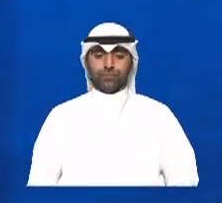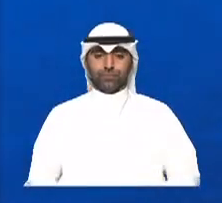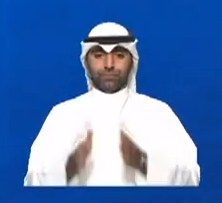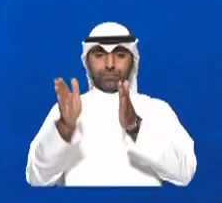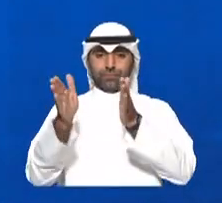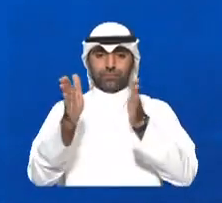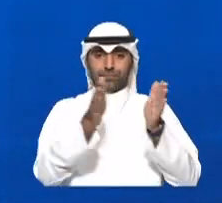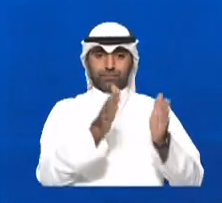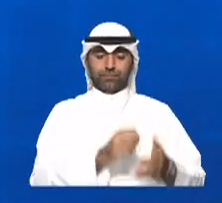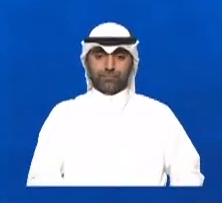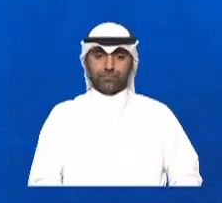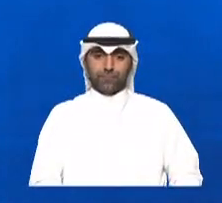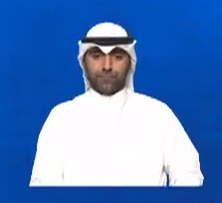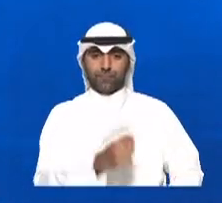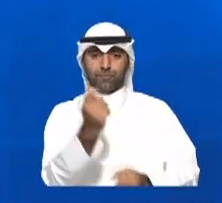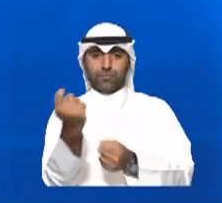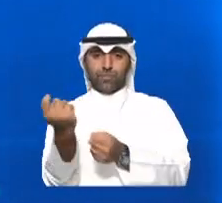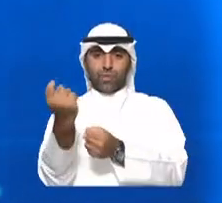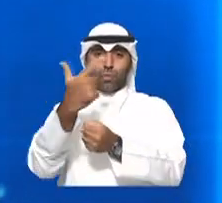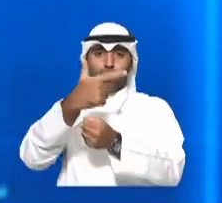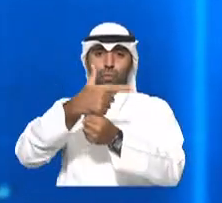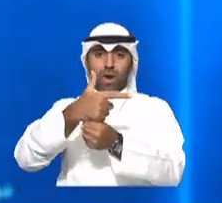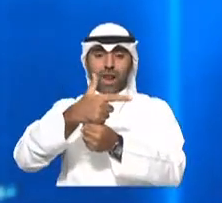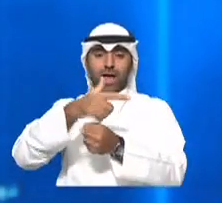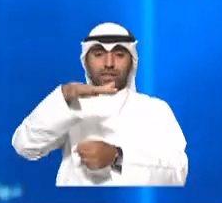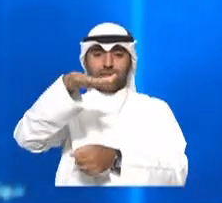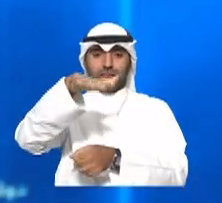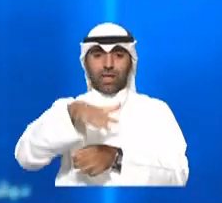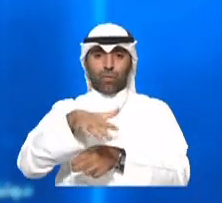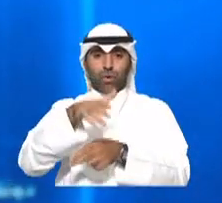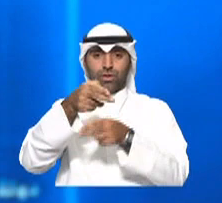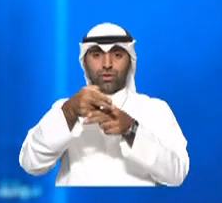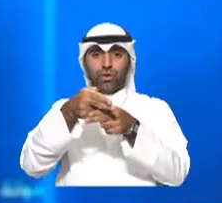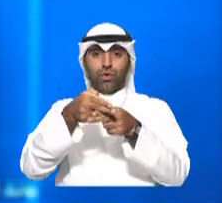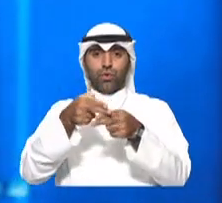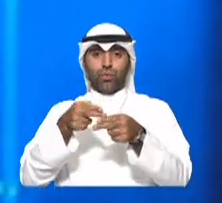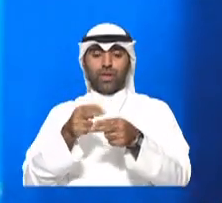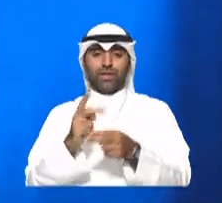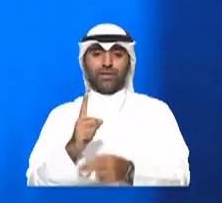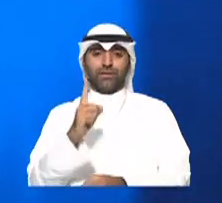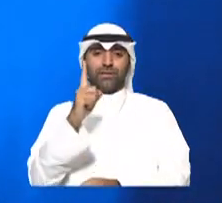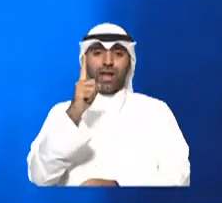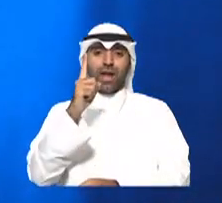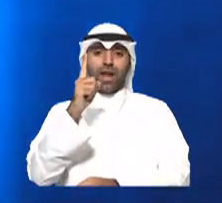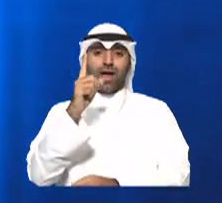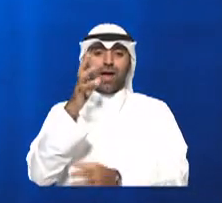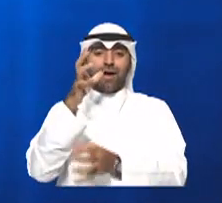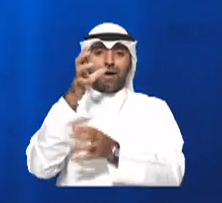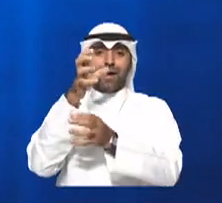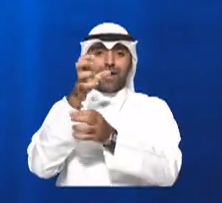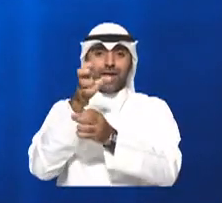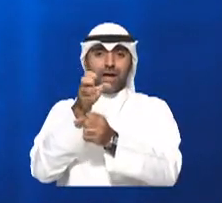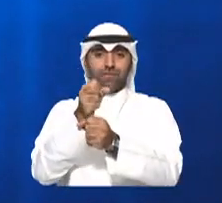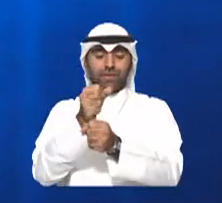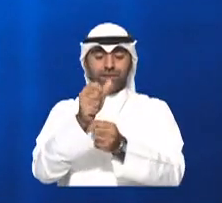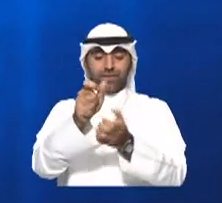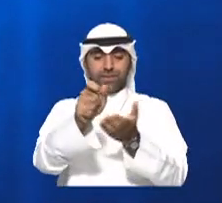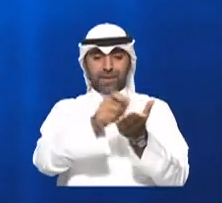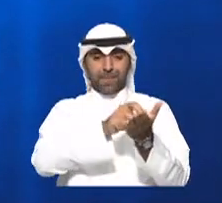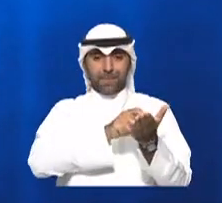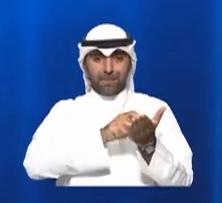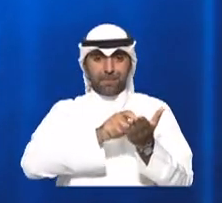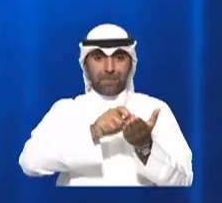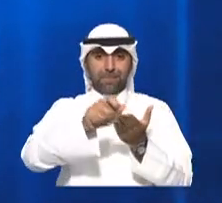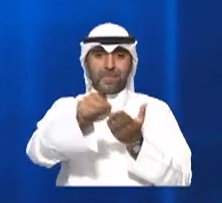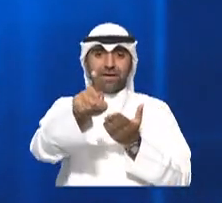بعث ممثل حضرة صاحب السمو أمير البلاد الشيخ نواف الأحمد الجابر الصباح حفظه الله ورعاه سمو ولي العهد الشيخ مشعل الأحمد الجابر